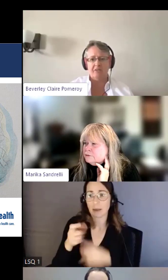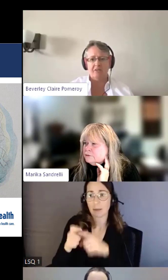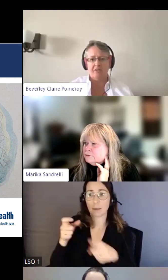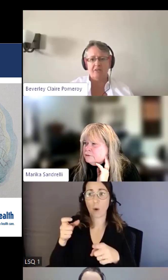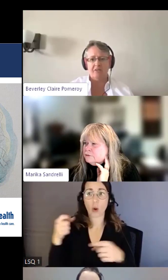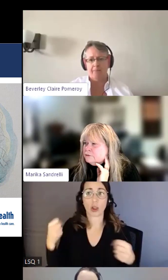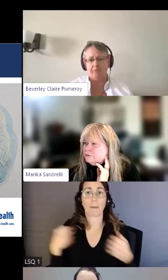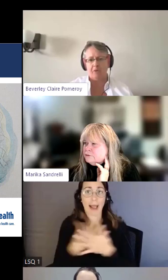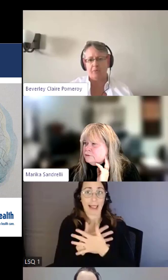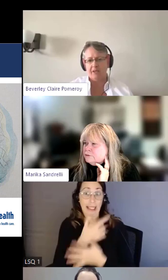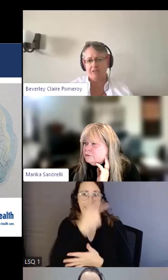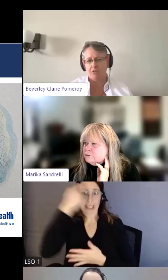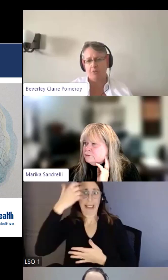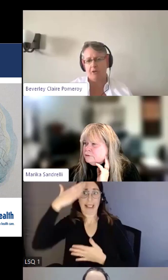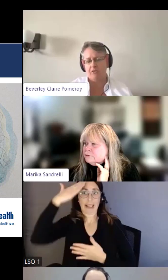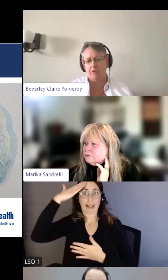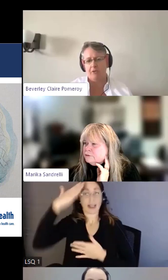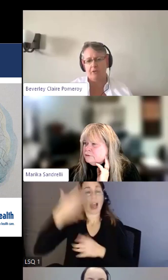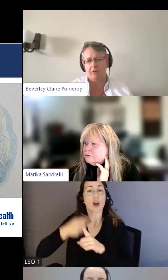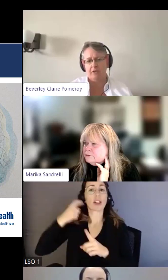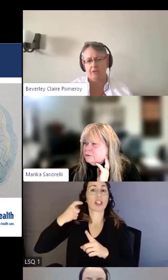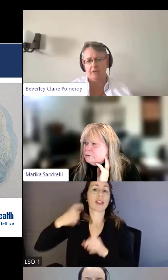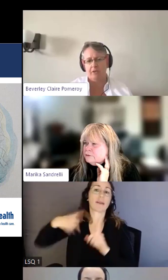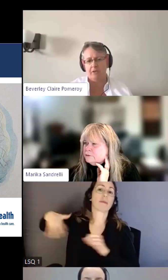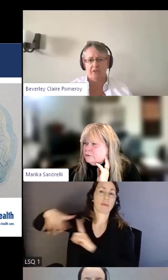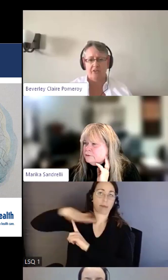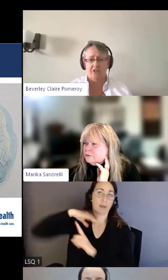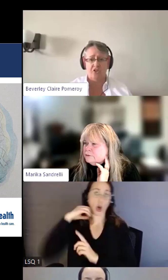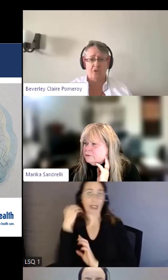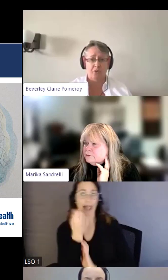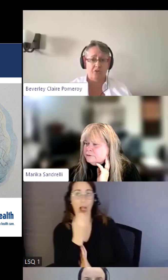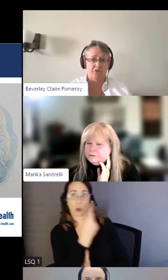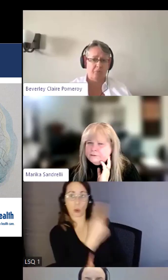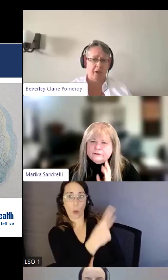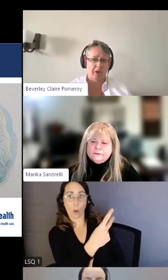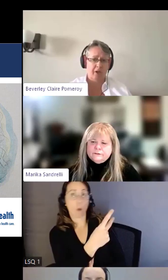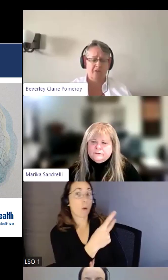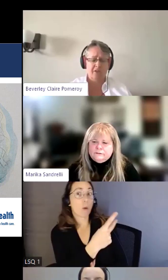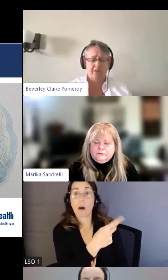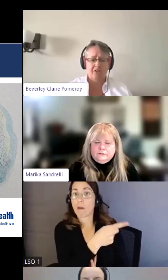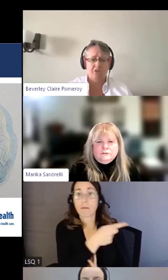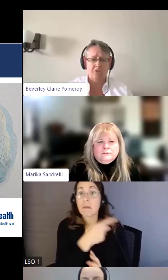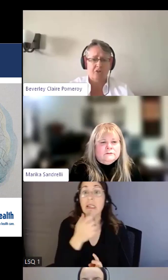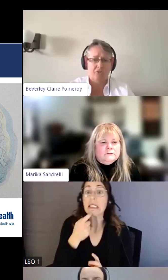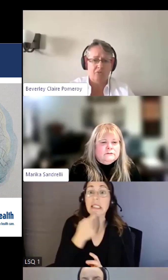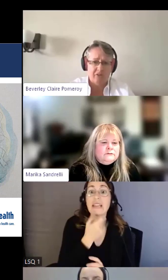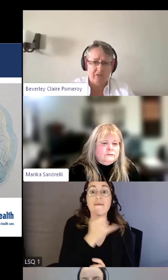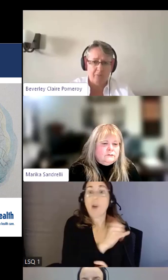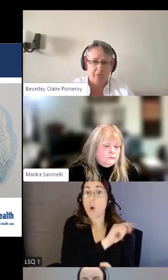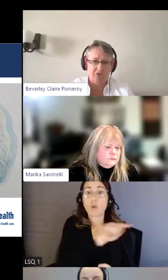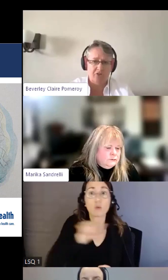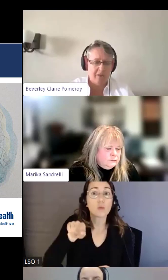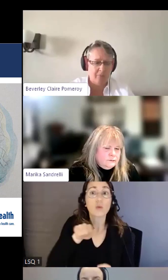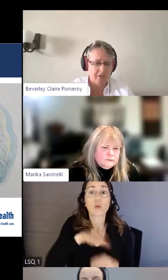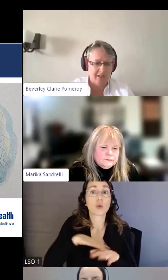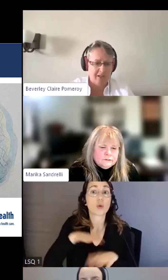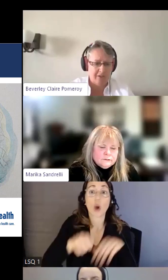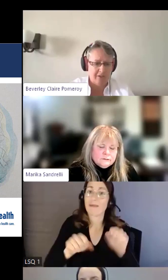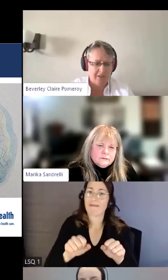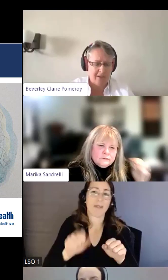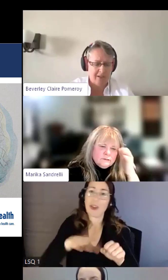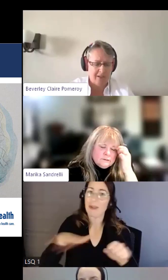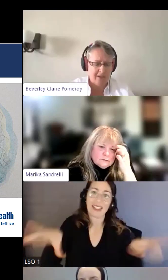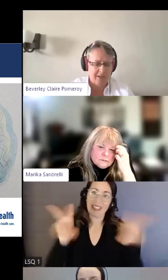et ne place pas nécessairement la responsabilité au niveau de la colonisation. Il y a aussi une étude qui a été publiée